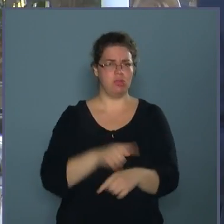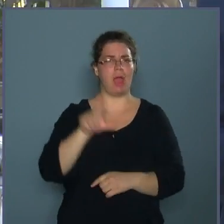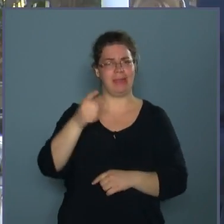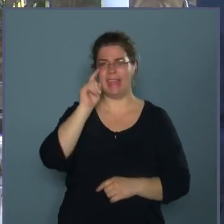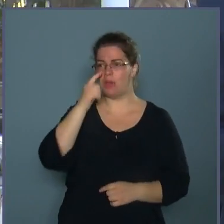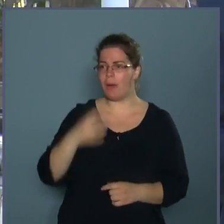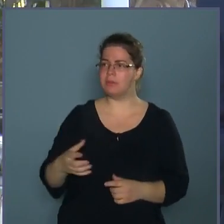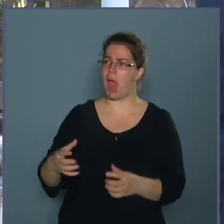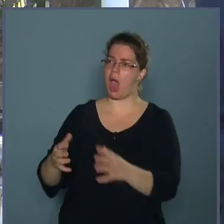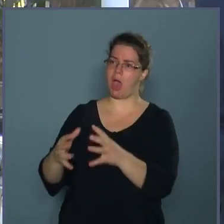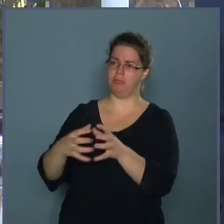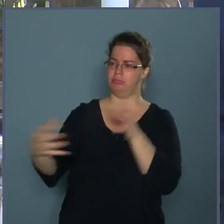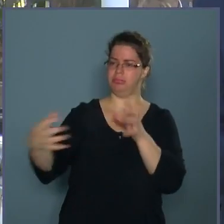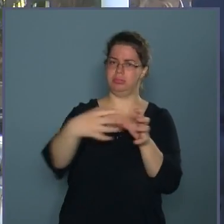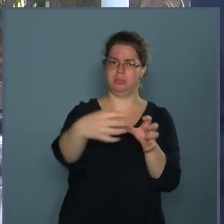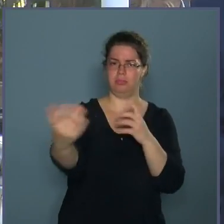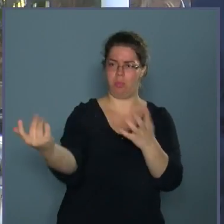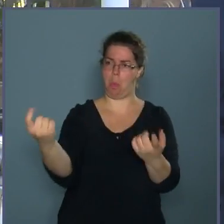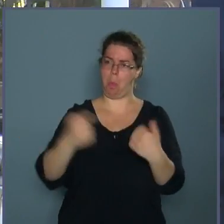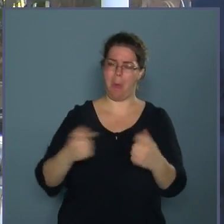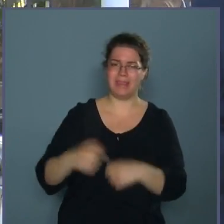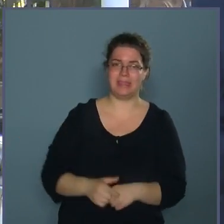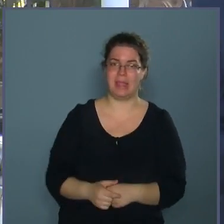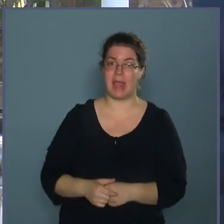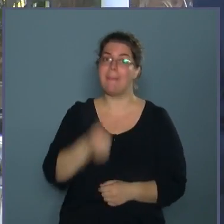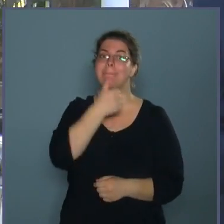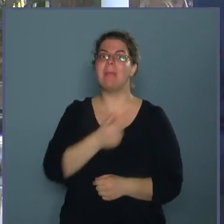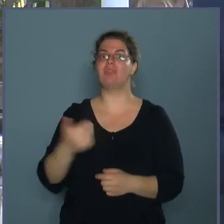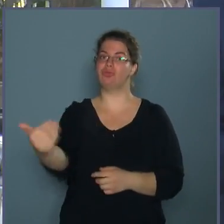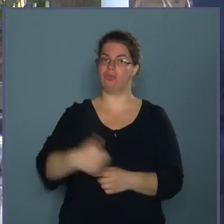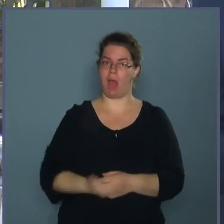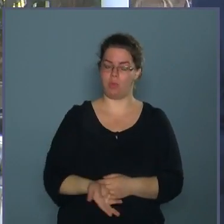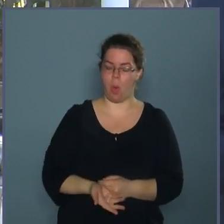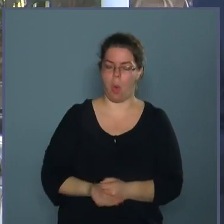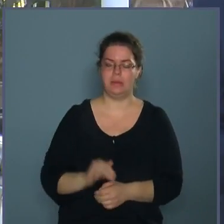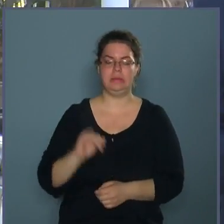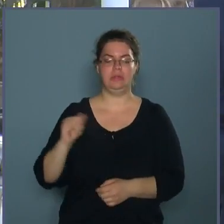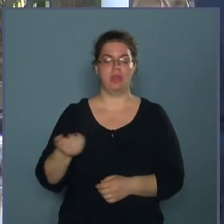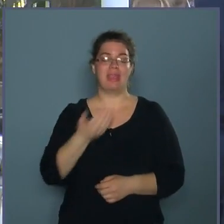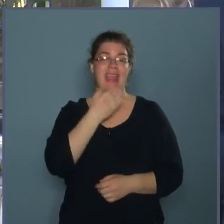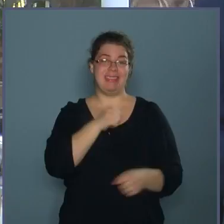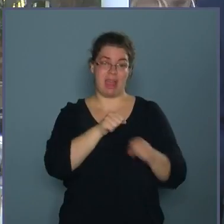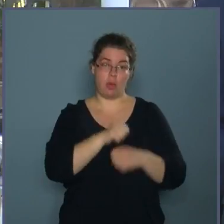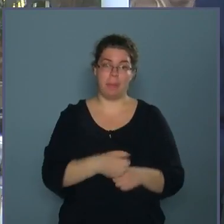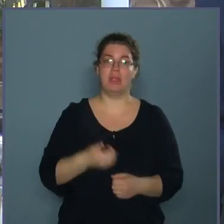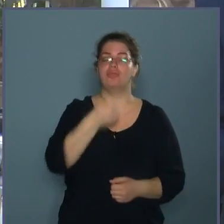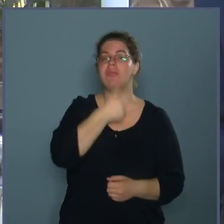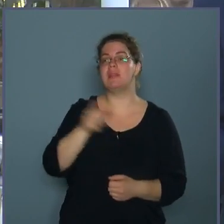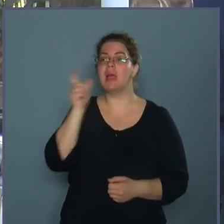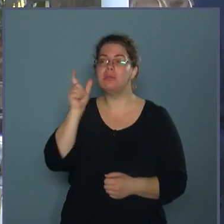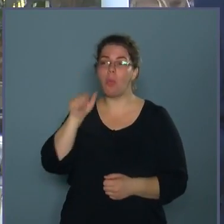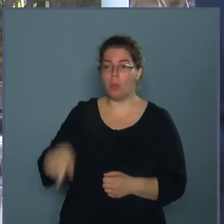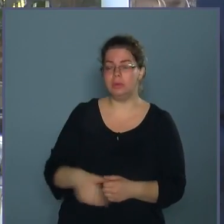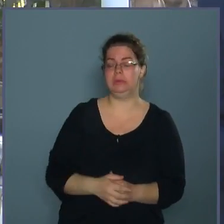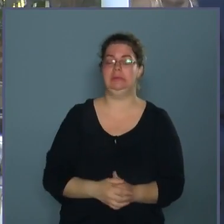szovjet medetoszlop érkezett a nem várt irányból Pest felől. Az esztergomi és pestlőrinci közepes lövegek